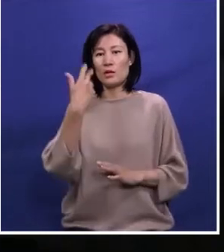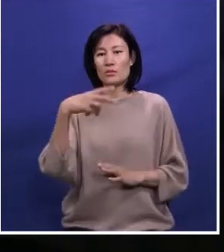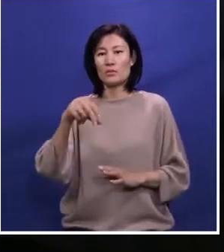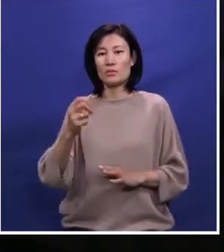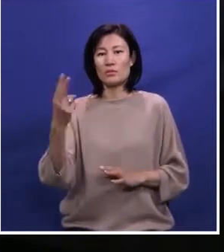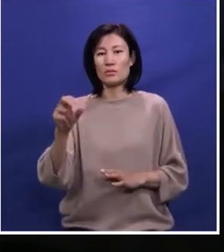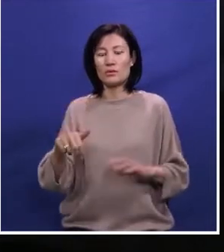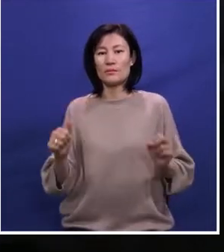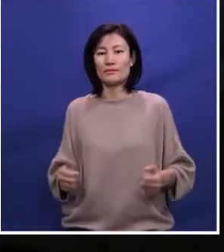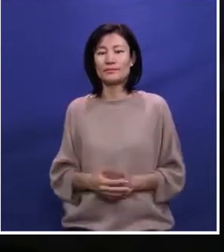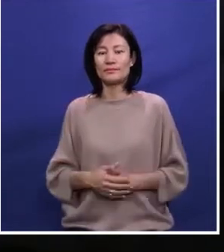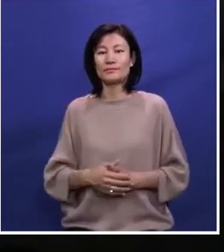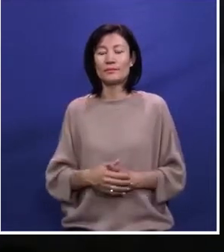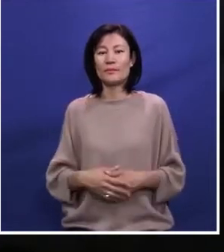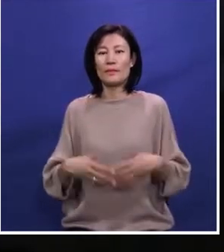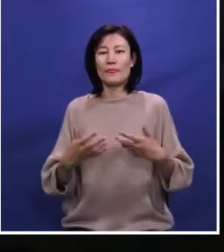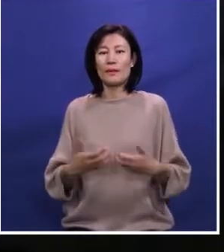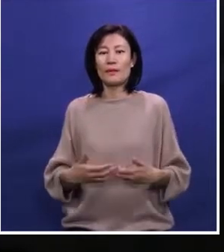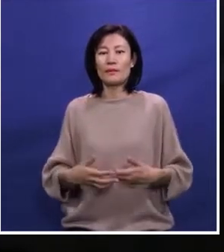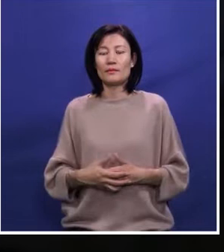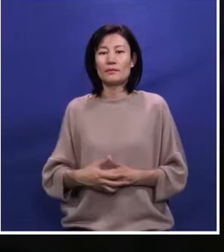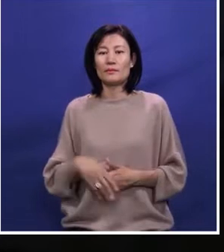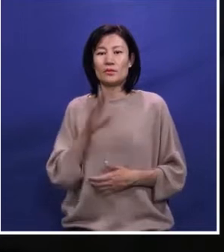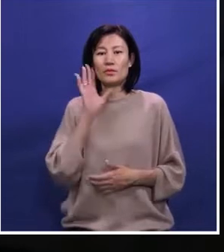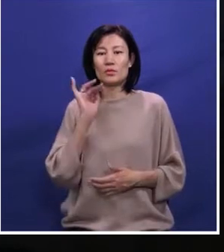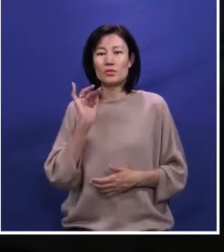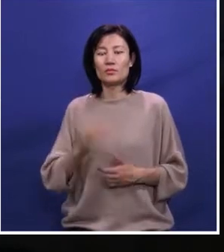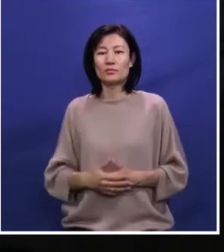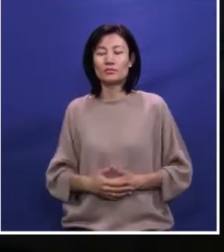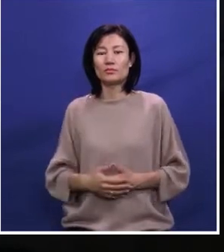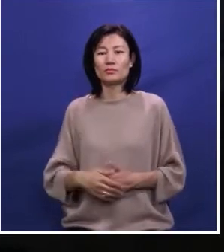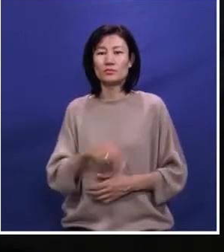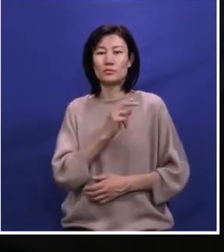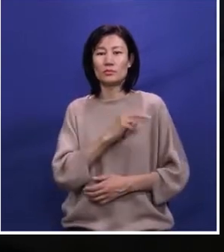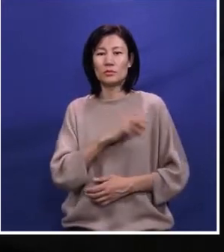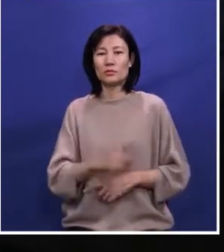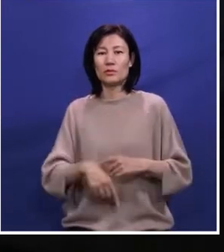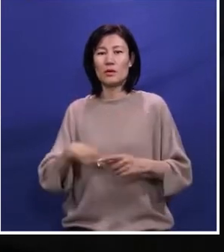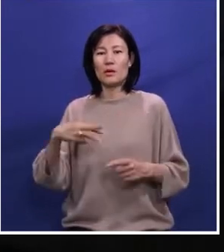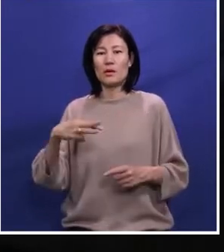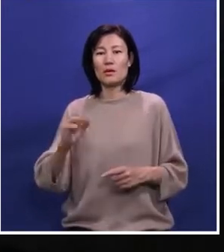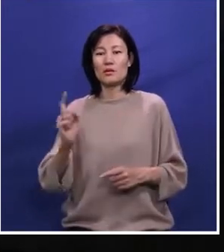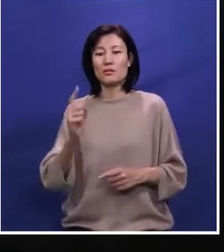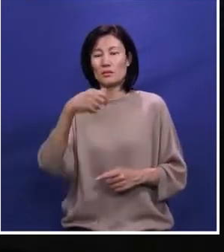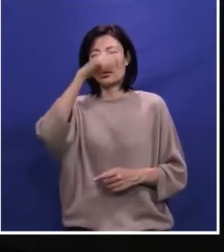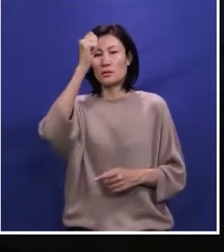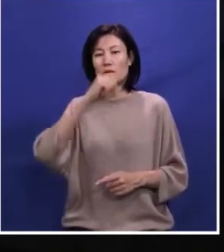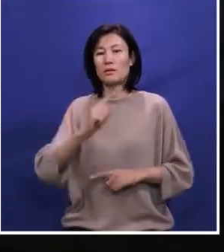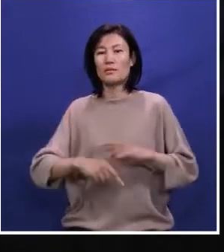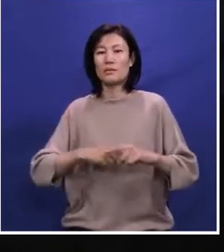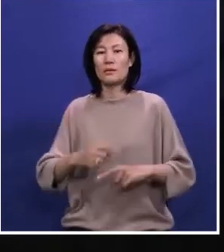мына нысанды қабылдағанға дейін мердігердің есебінен су беру жұмыстары тамыз айынан бері қарап беріліп